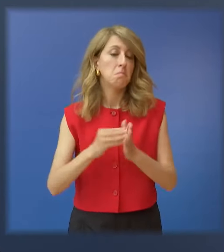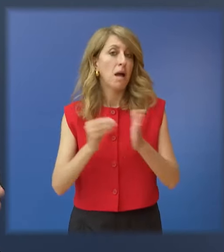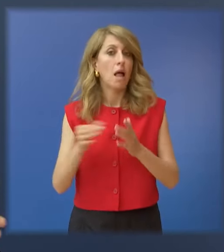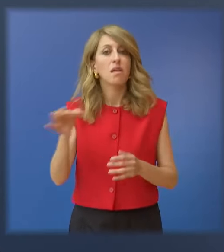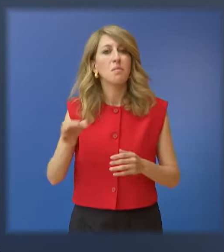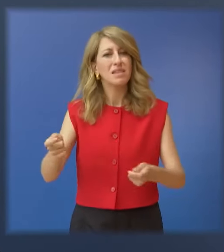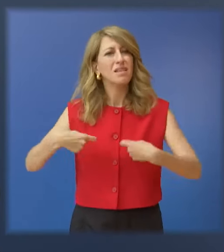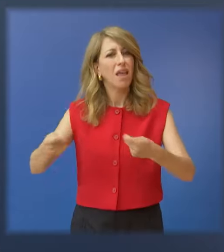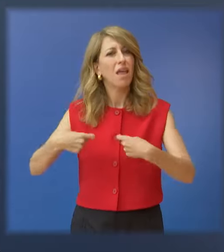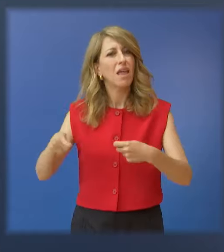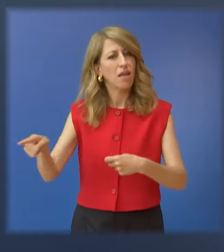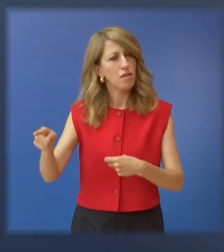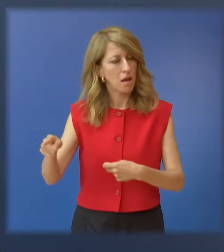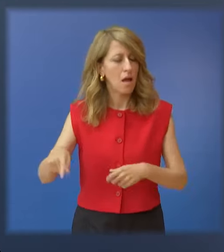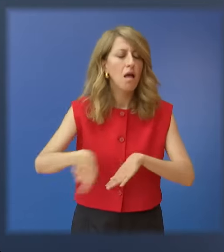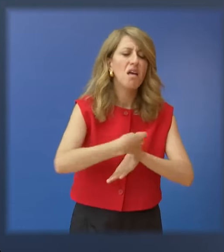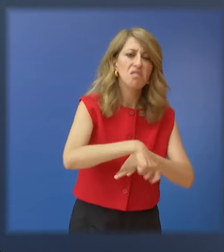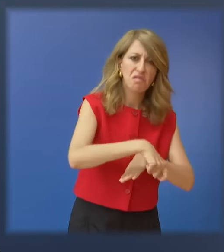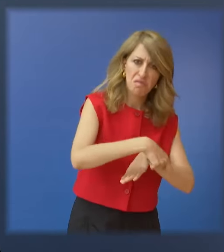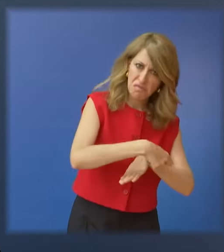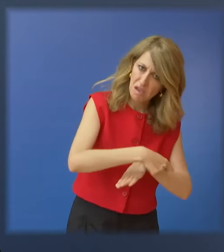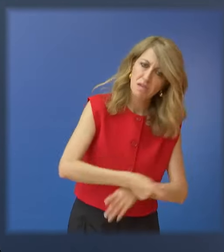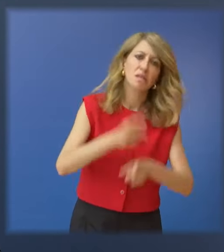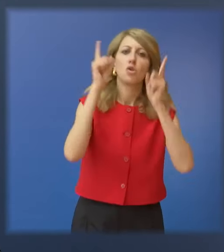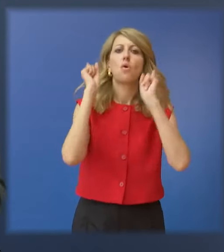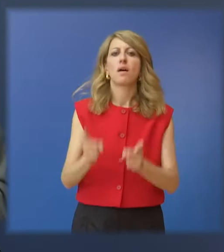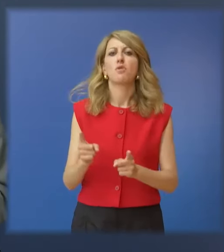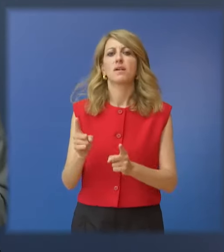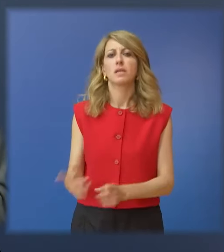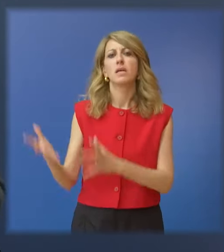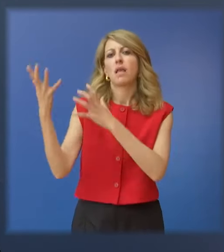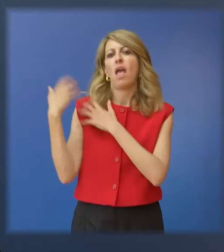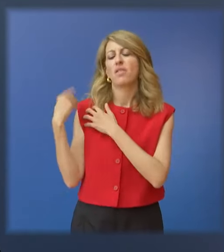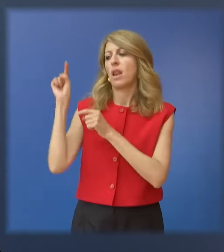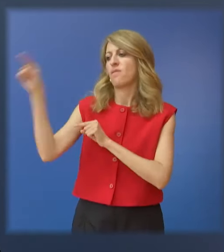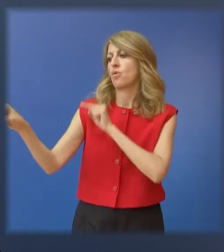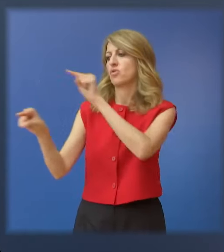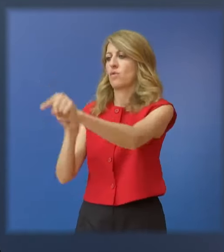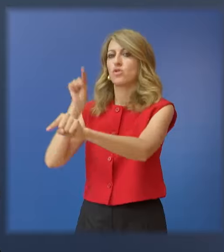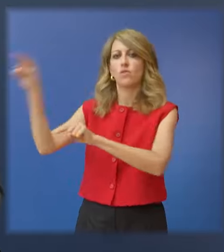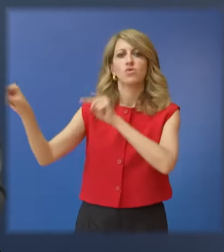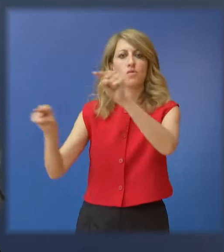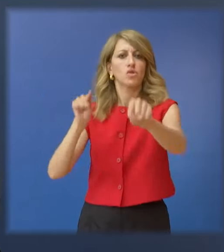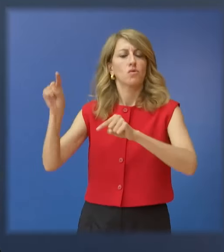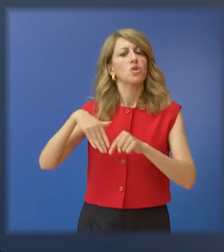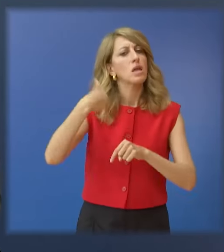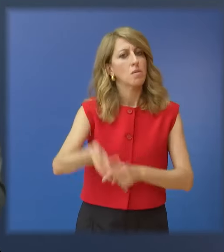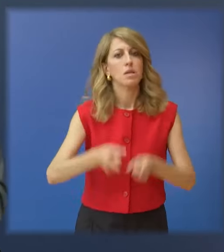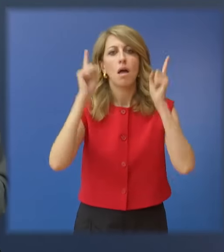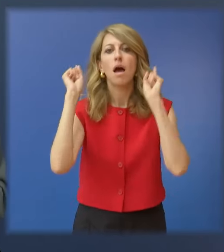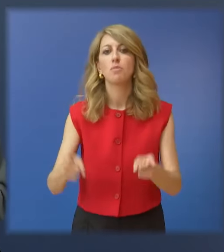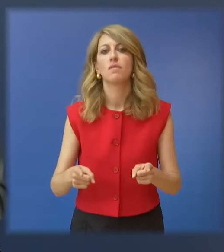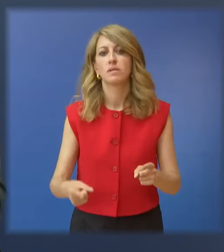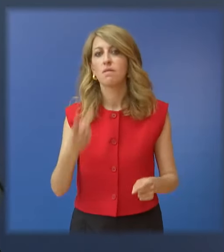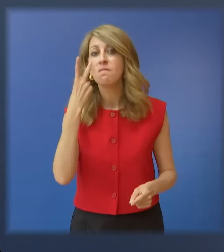αξιολογήσει ευθύνες και θα τις προσωποποιήσει και θα προχωρήσει την έρευνά της και θα βγάλει τις αποφάσεις της βλέπουμε να εφαρμόζεται ένα νέο